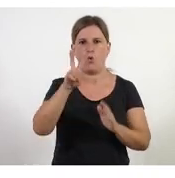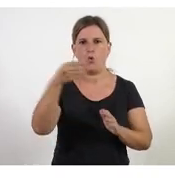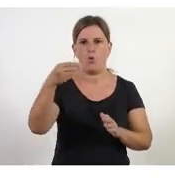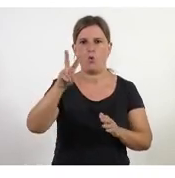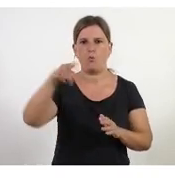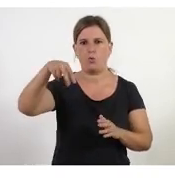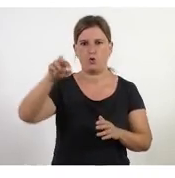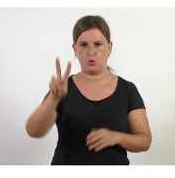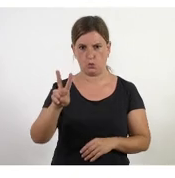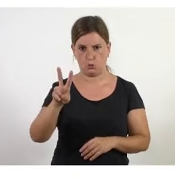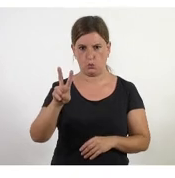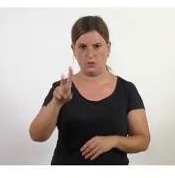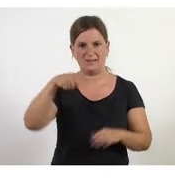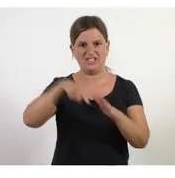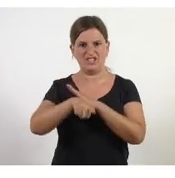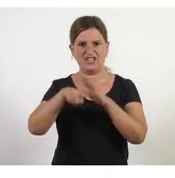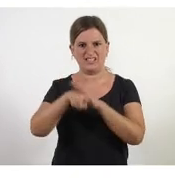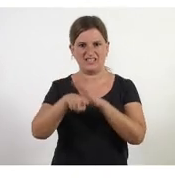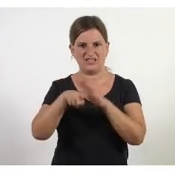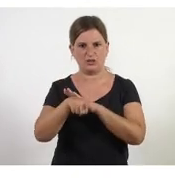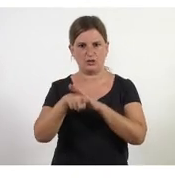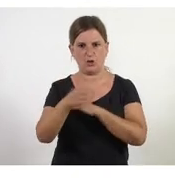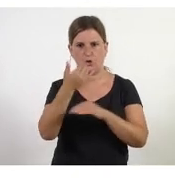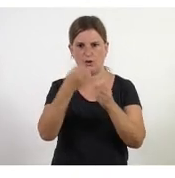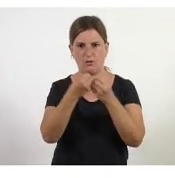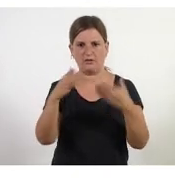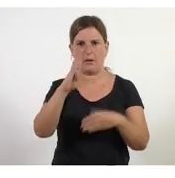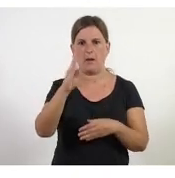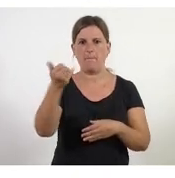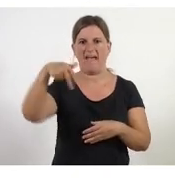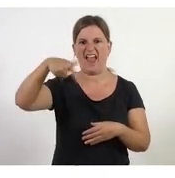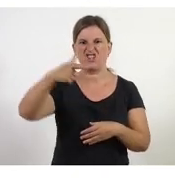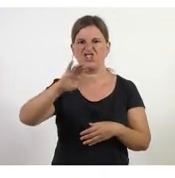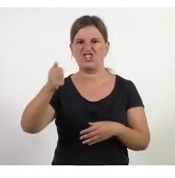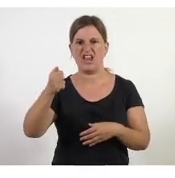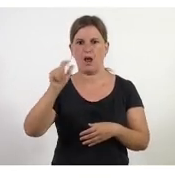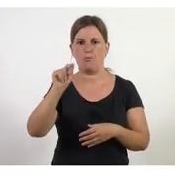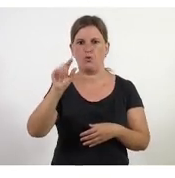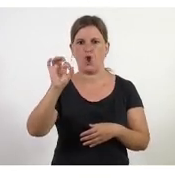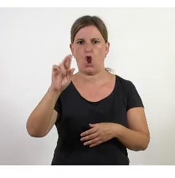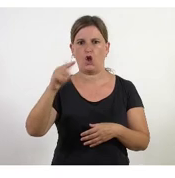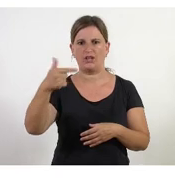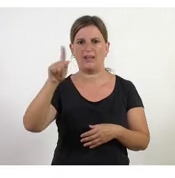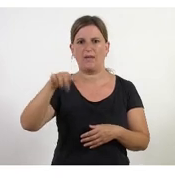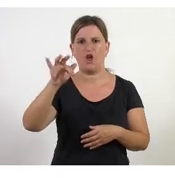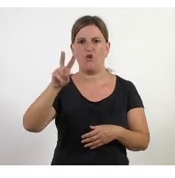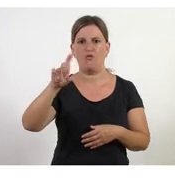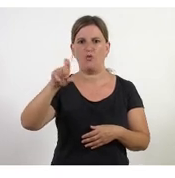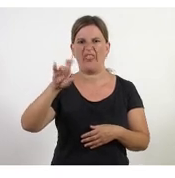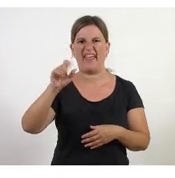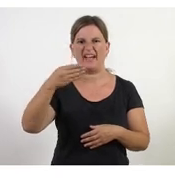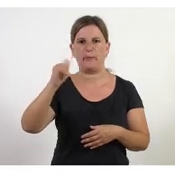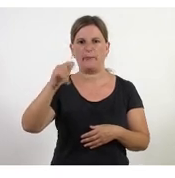gestió del correu electrònic, posen Pangea.org i Thunderbird, que és com un servidor de correu,